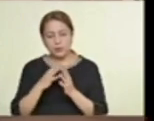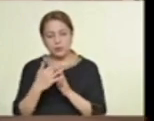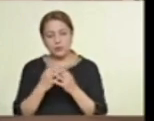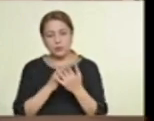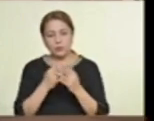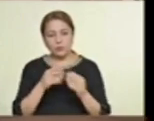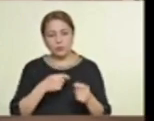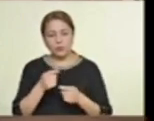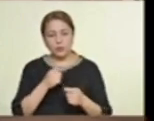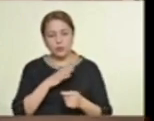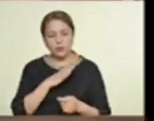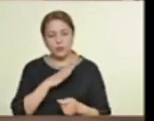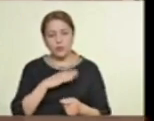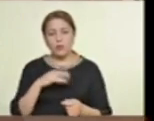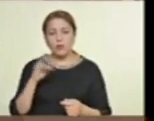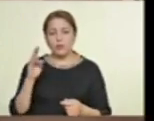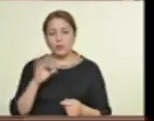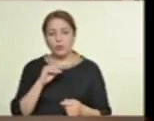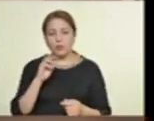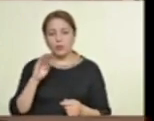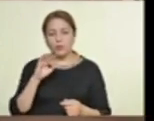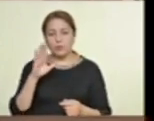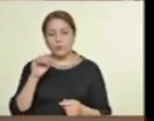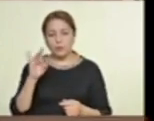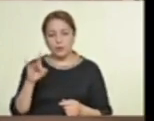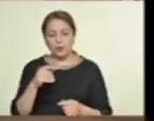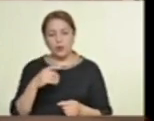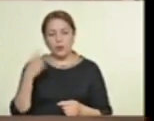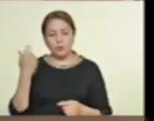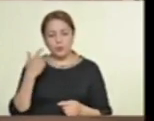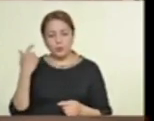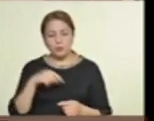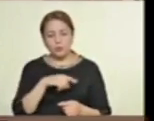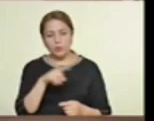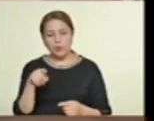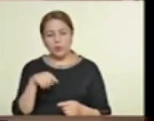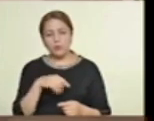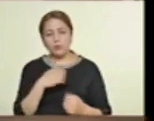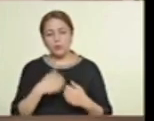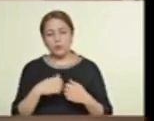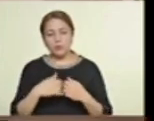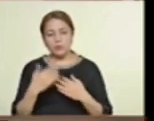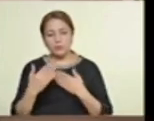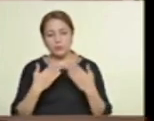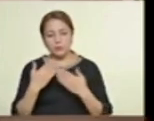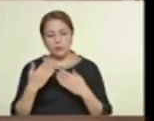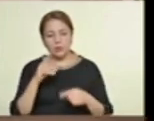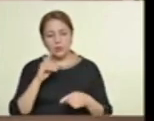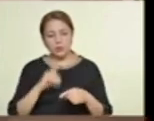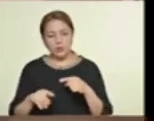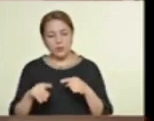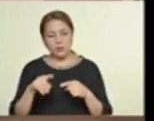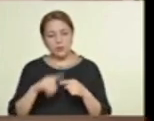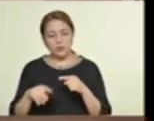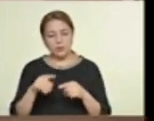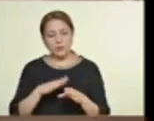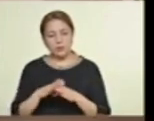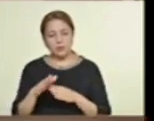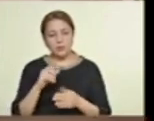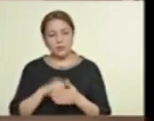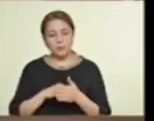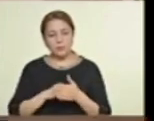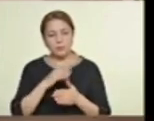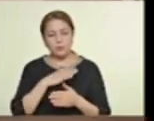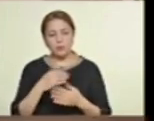Lekin tovar xo'jaligi endi ular o'rtasidagi munosabatlarni yana ham tezlashtirishga sabab bo'lgan ekan.